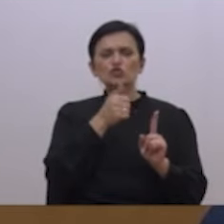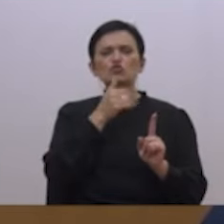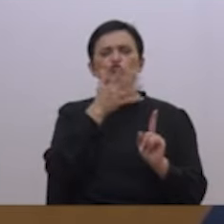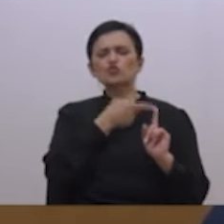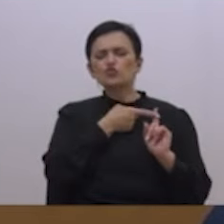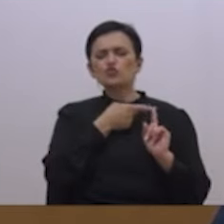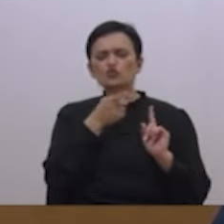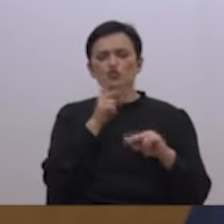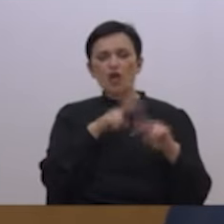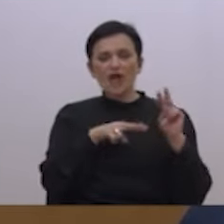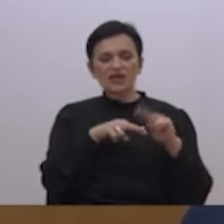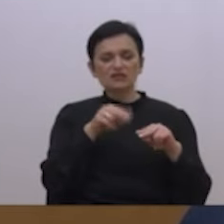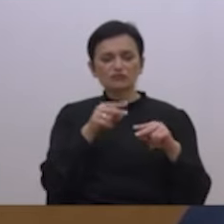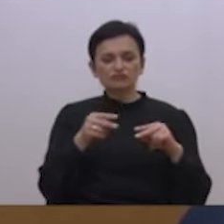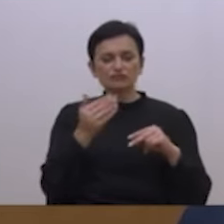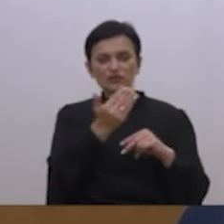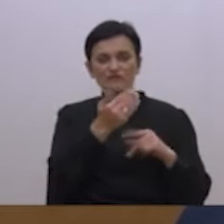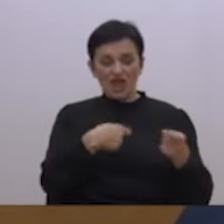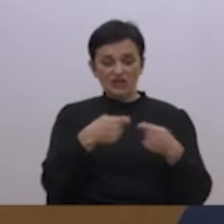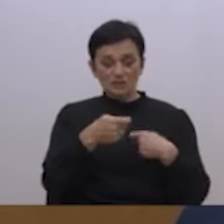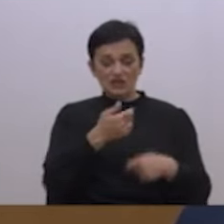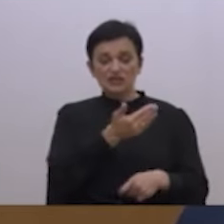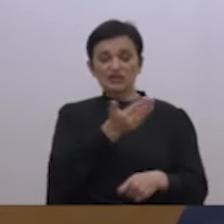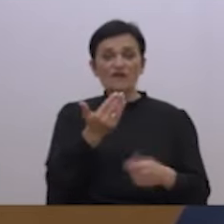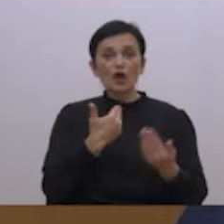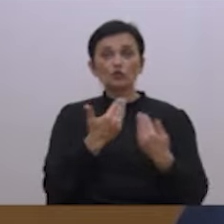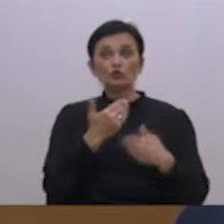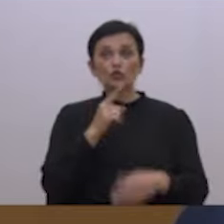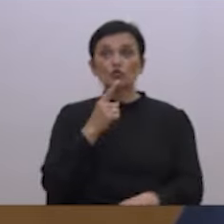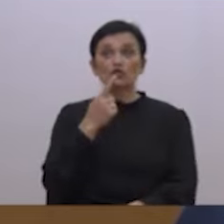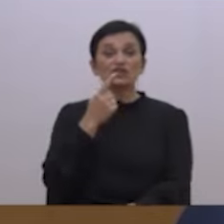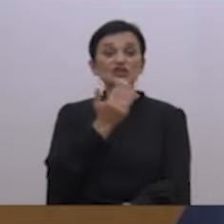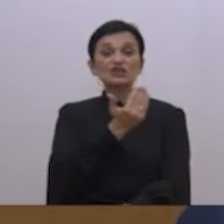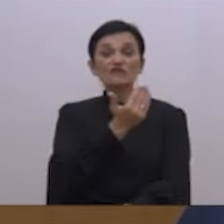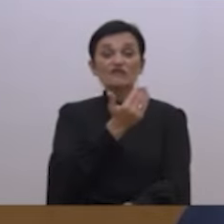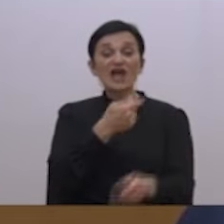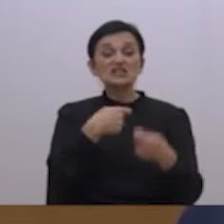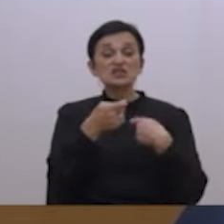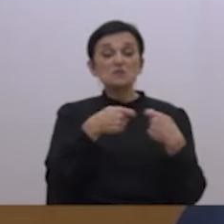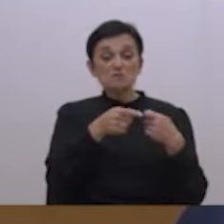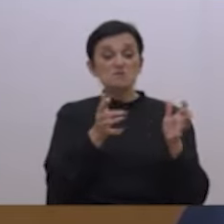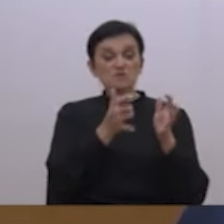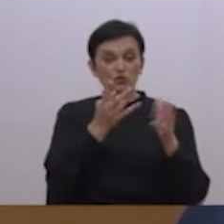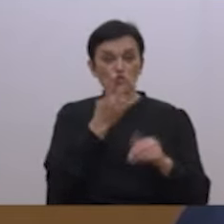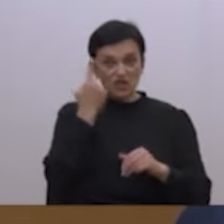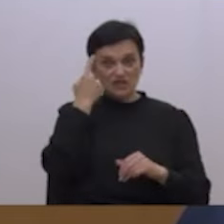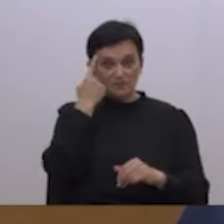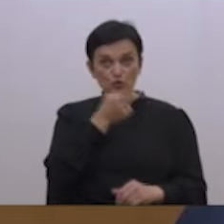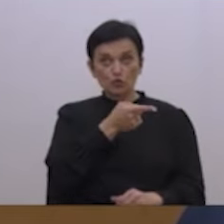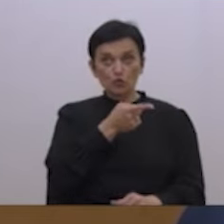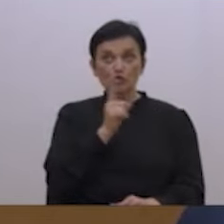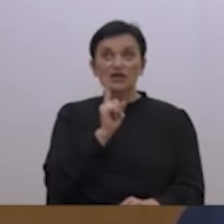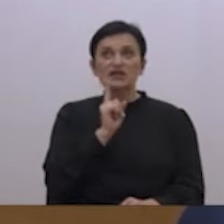წლობით გაქვთ ნაშენები თქვენი ბიზნესი და თქვენ მოგმართავთ იმიტომ, რომ სხვა თუ არაფერი თქვენს ბიზნესებზე მაინც უნდა წუხდეთ.